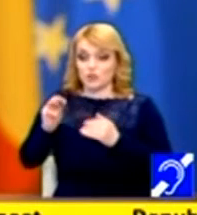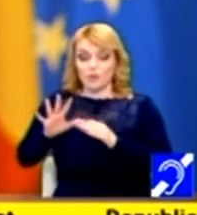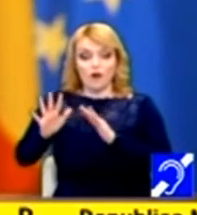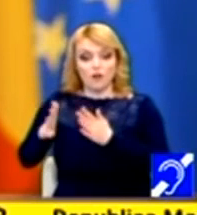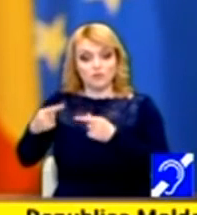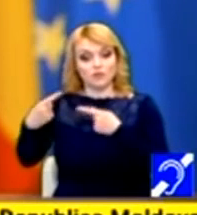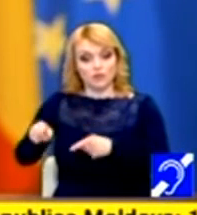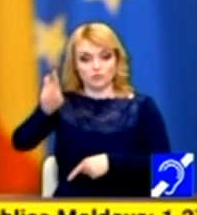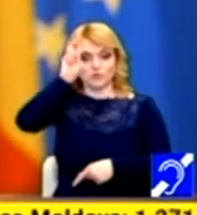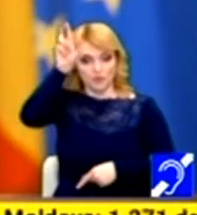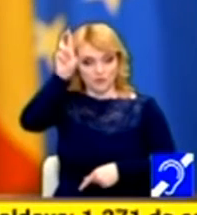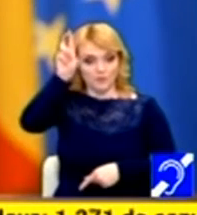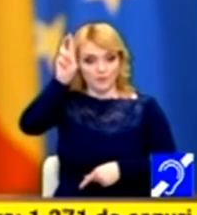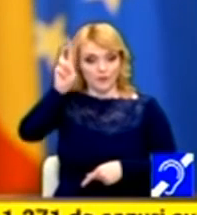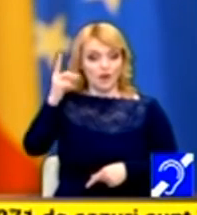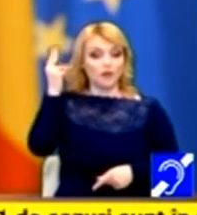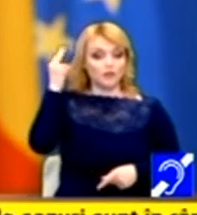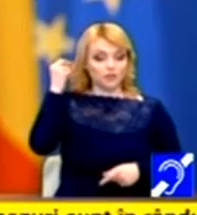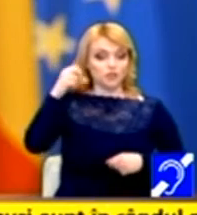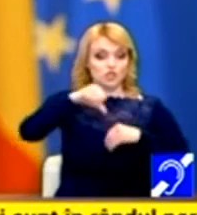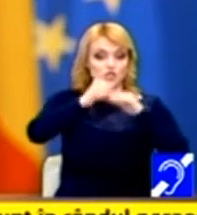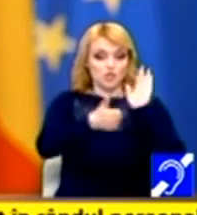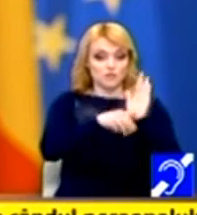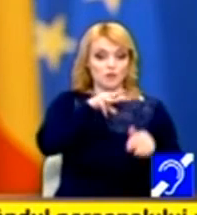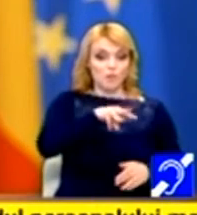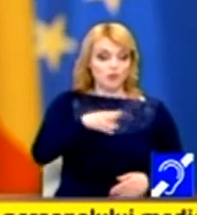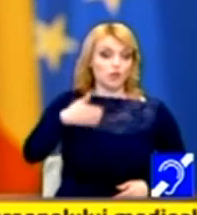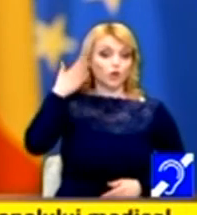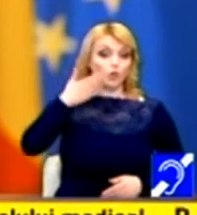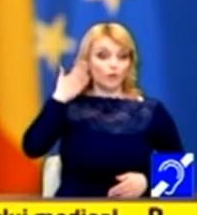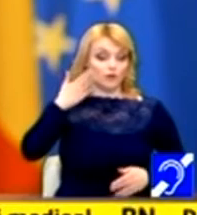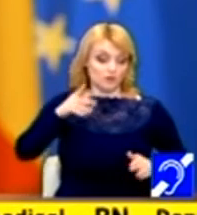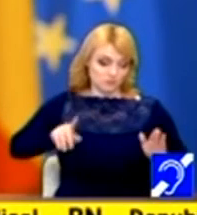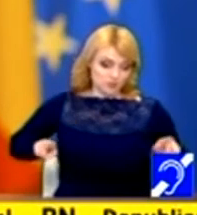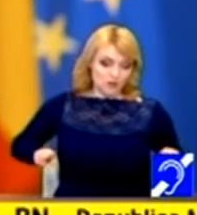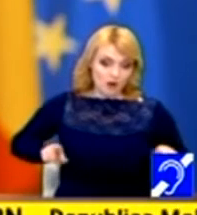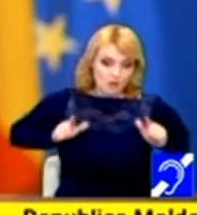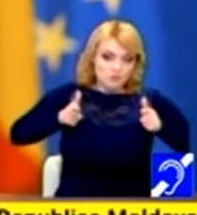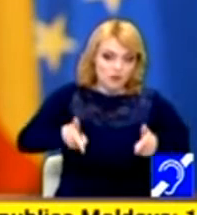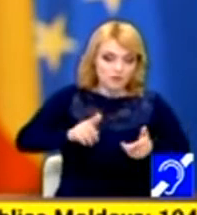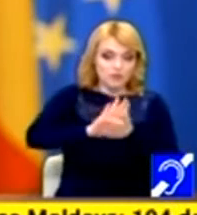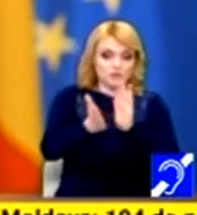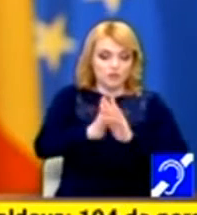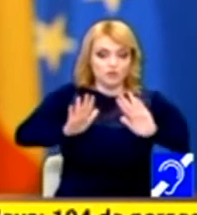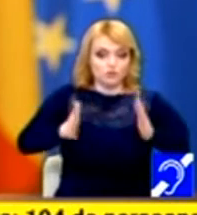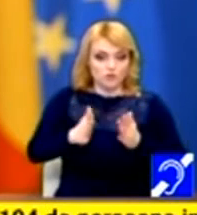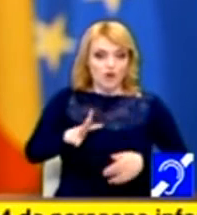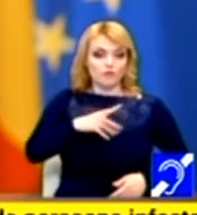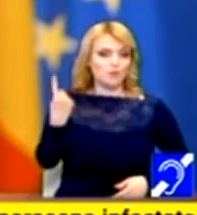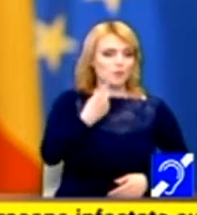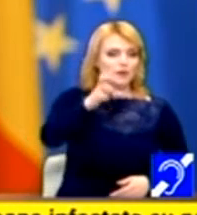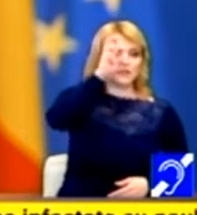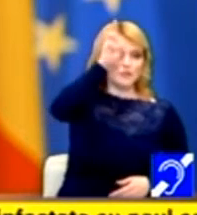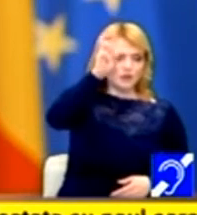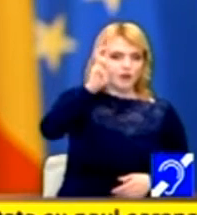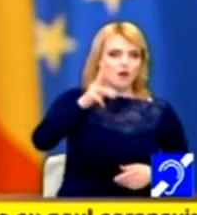multor altor state, la data de 16 martie, România a intrat în stare de urgență, fiind printre primele țări care